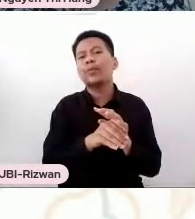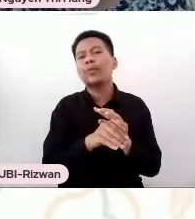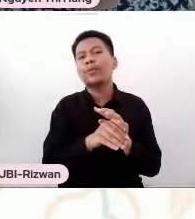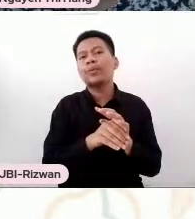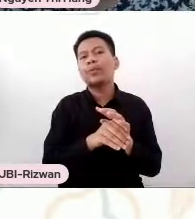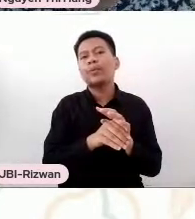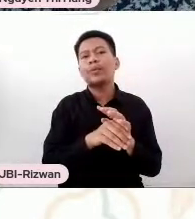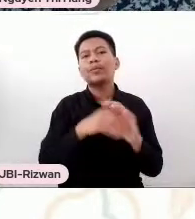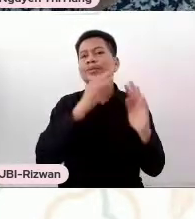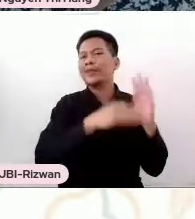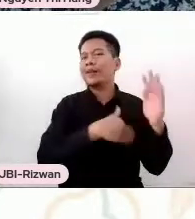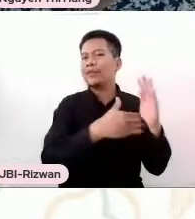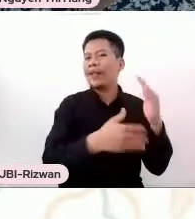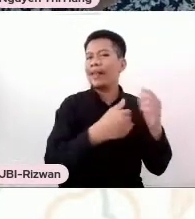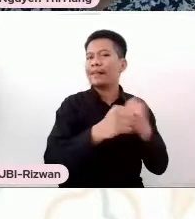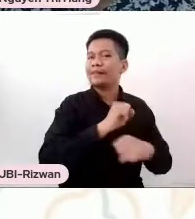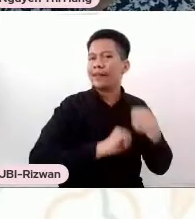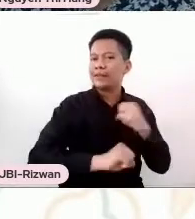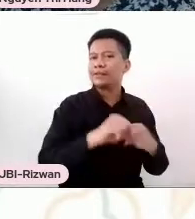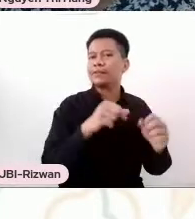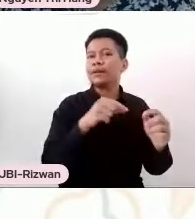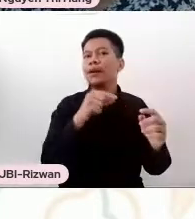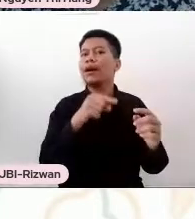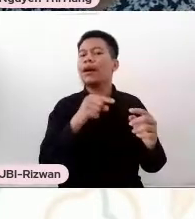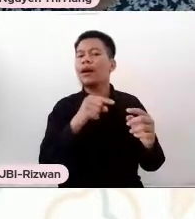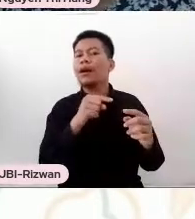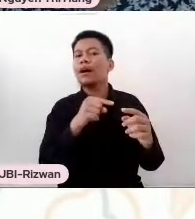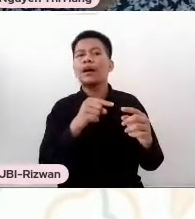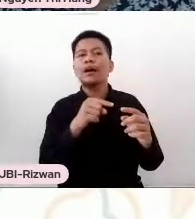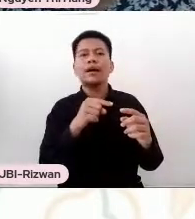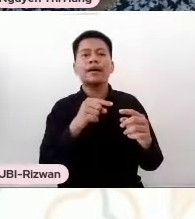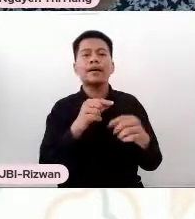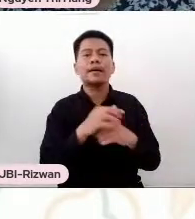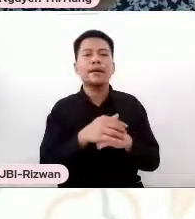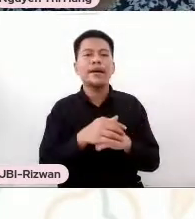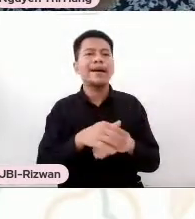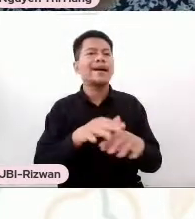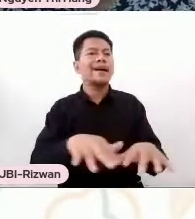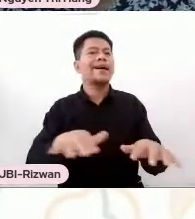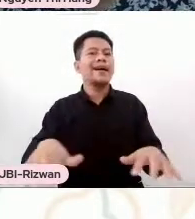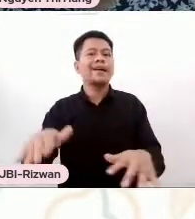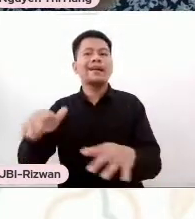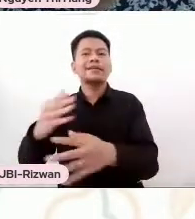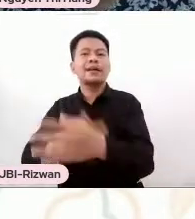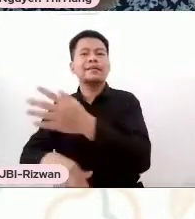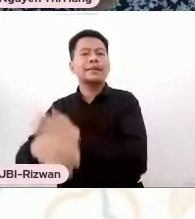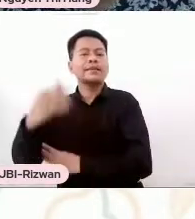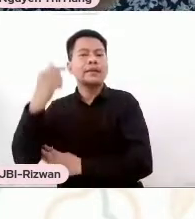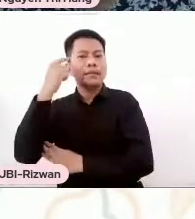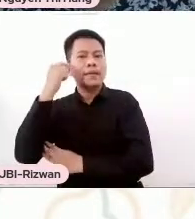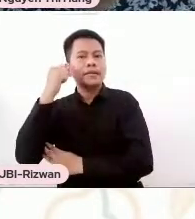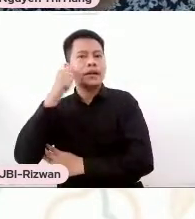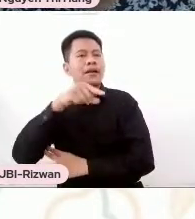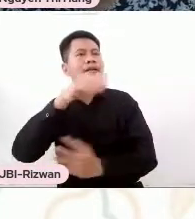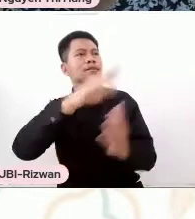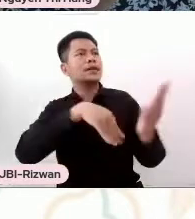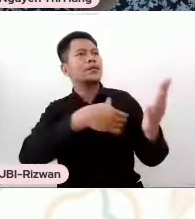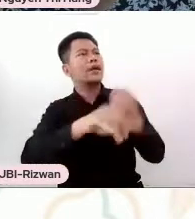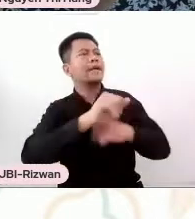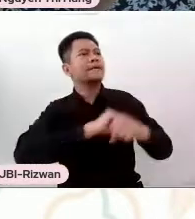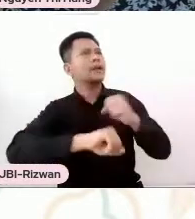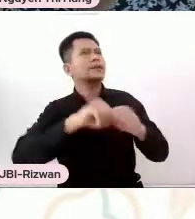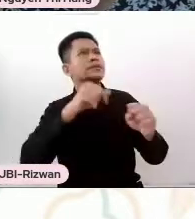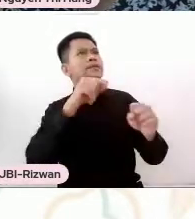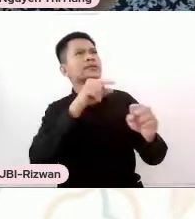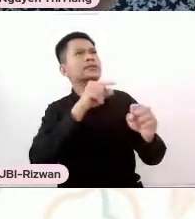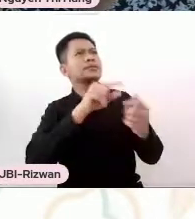jadwal aktivitas ya. Jadi di dalam pembelajaran untuk anak-anak berkebutuhan khusus, jadwal aktivitas itu tidak dalam bentuk